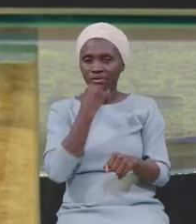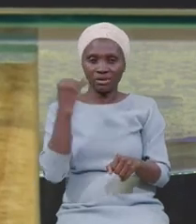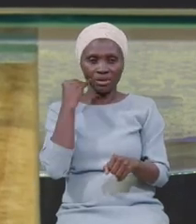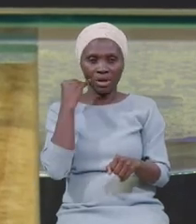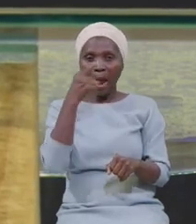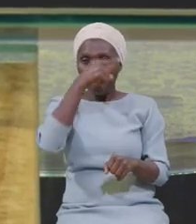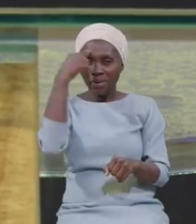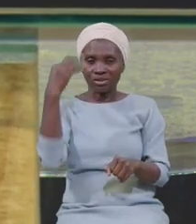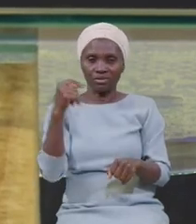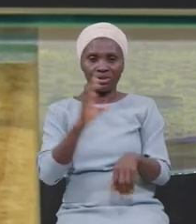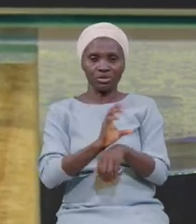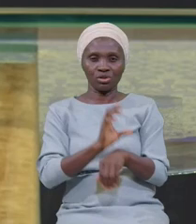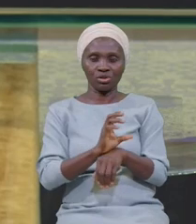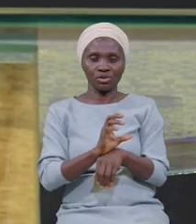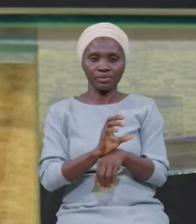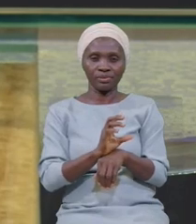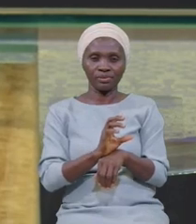En faveur de l'Église de Dieu.